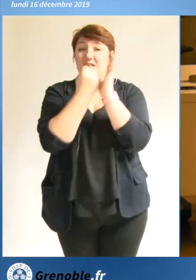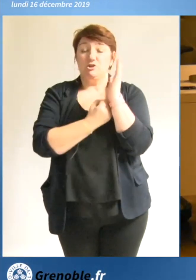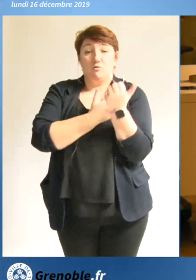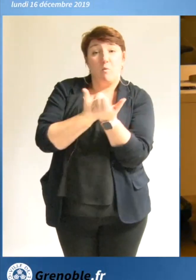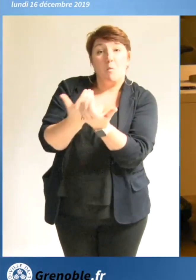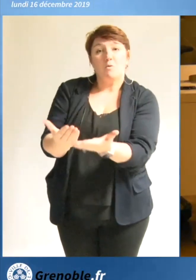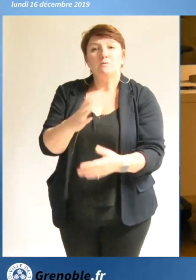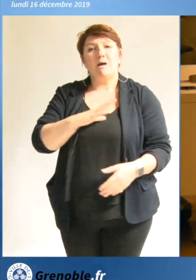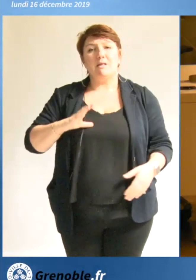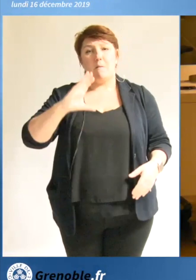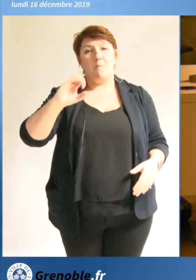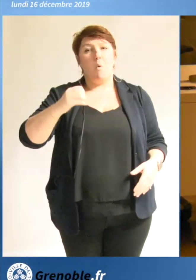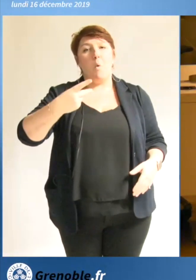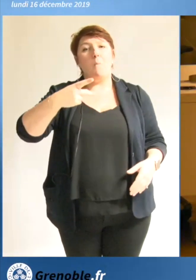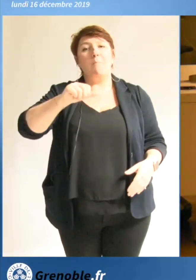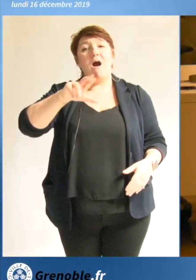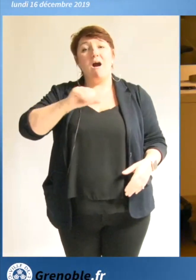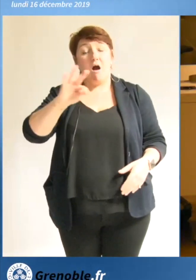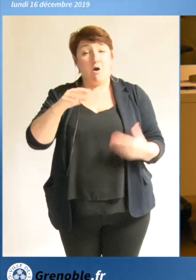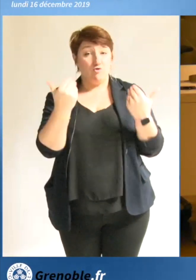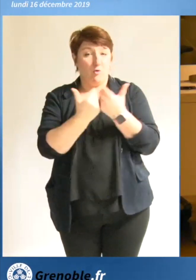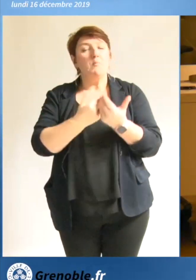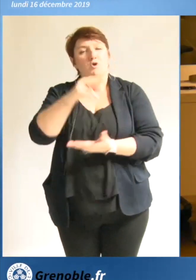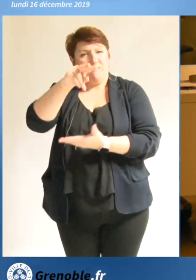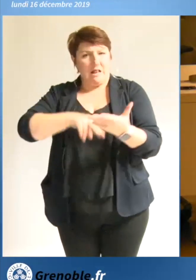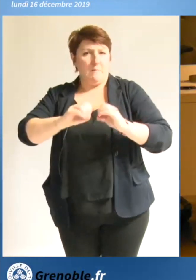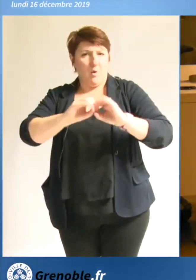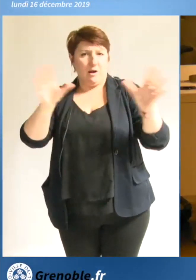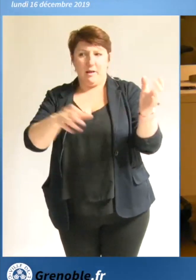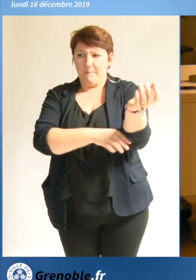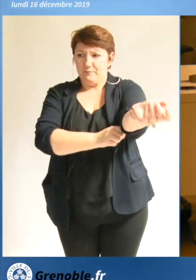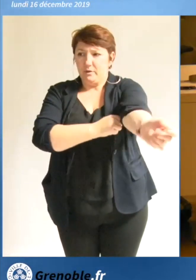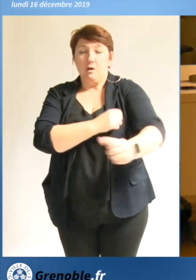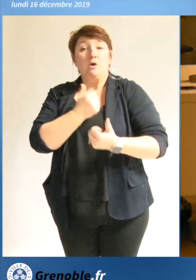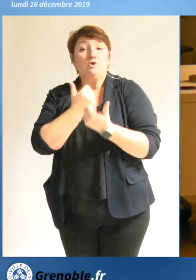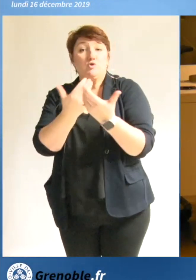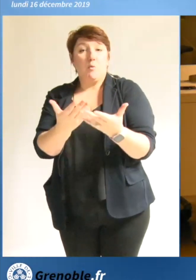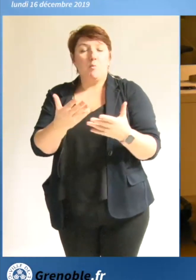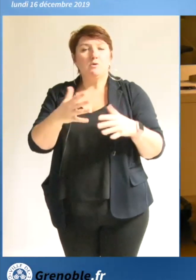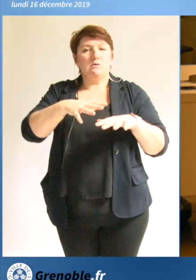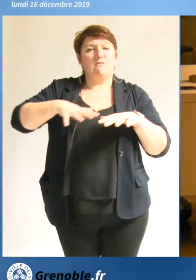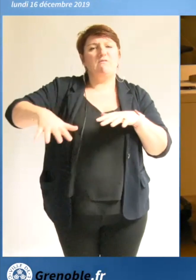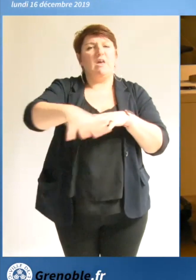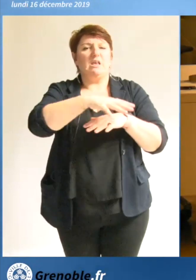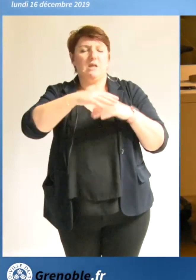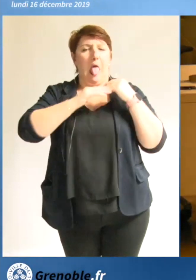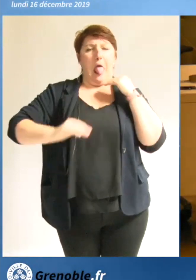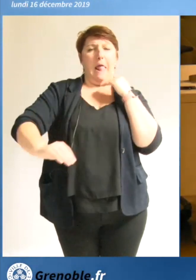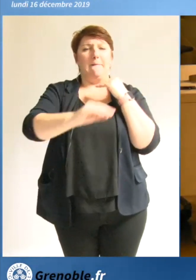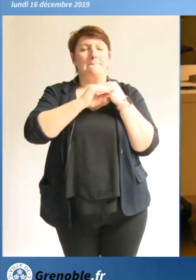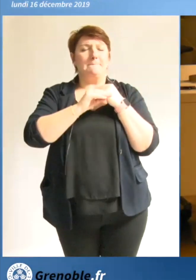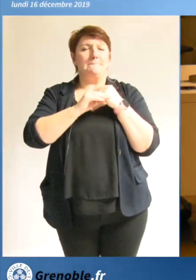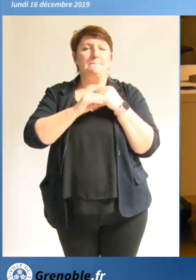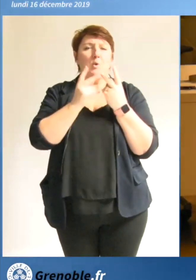été demandé par Mme Compara, je vais lire pour qu'il soit très clair. Je propose que le financement de la friche urbaine que constitue la